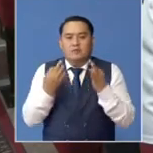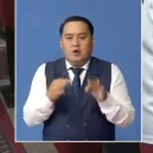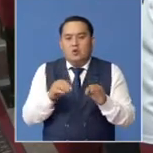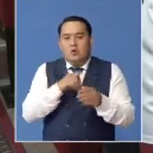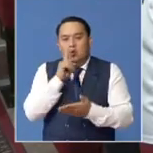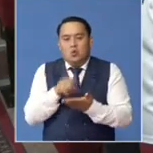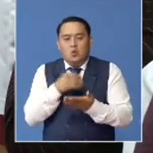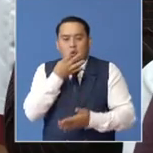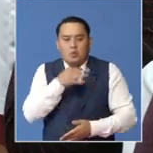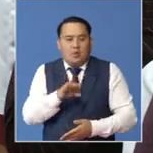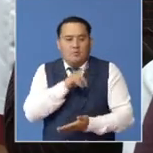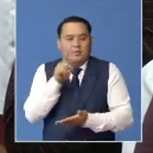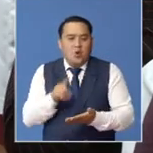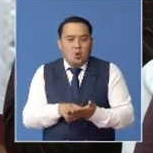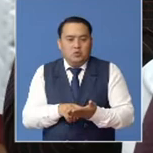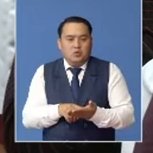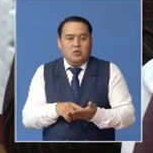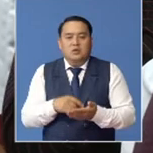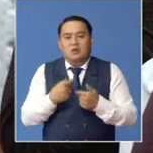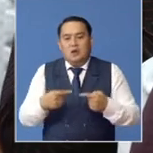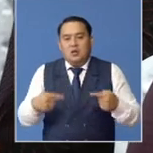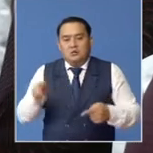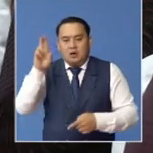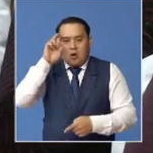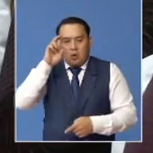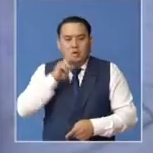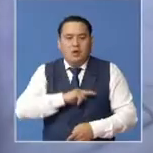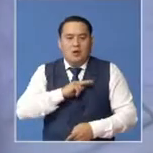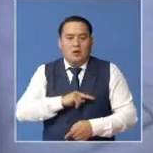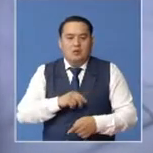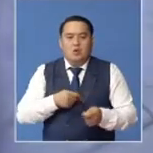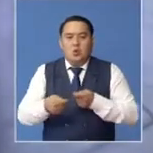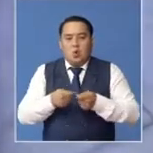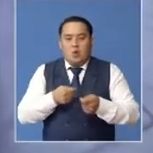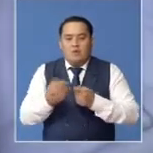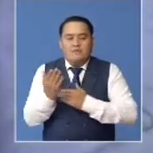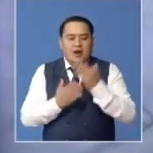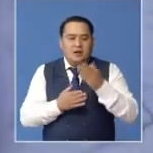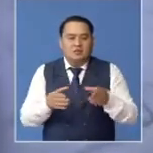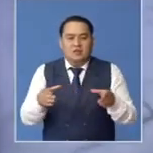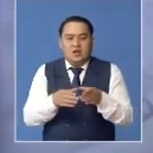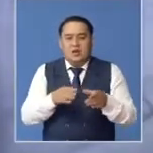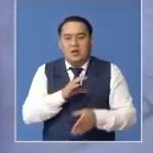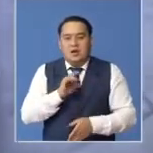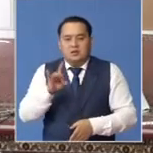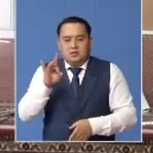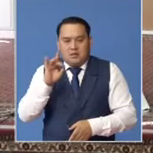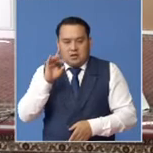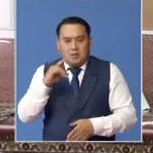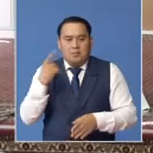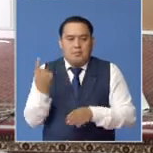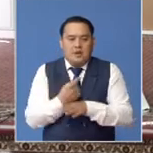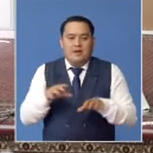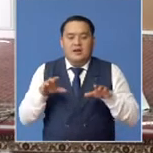мог задать интересующий вопрос. В разные годы Бижамал Рамазанова была секретарем Президиума Верховного Совета КазСР, первым